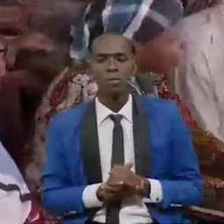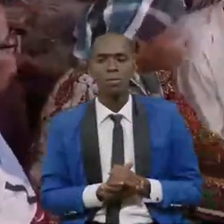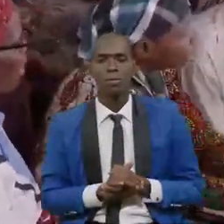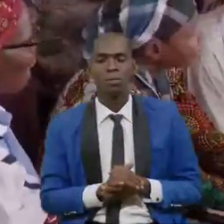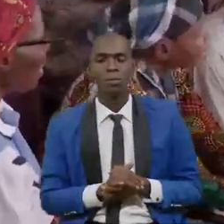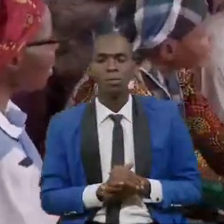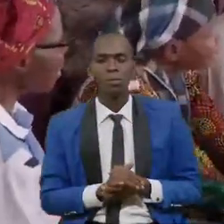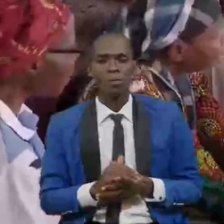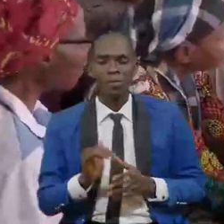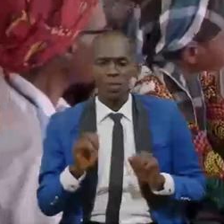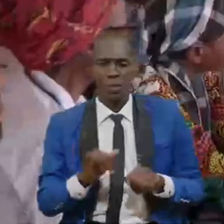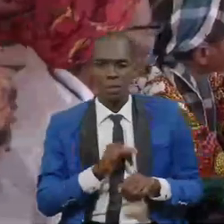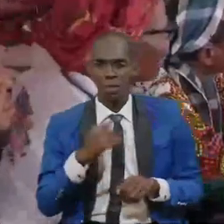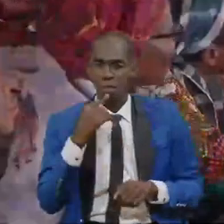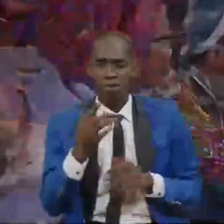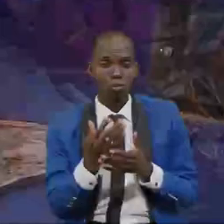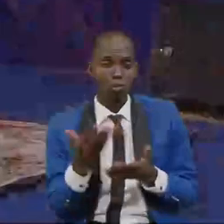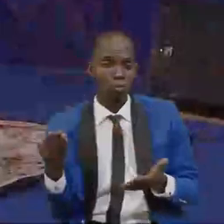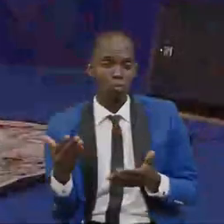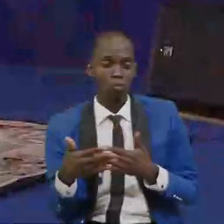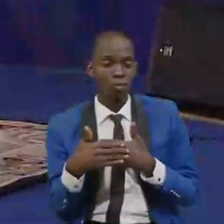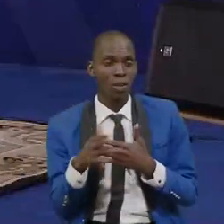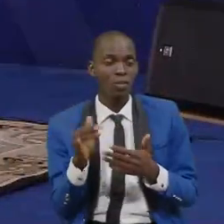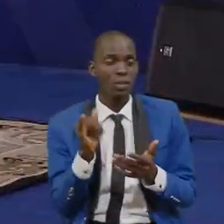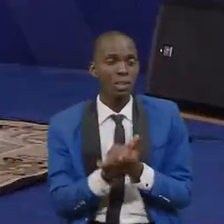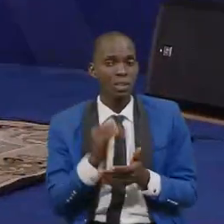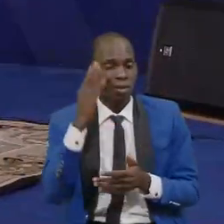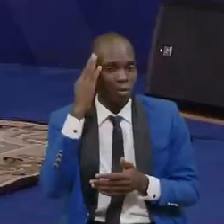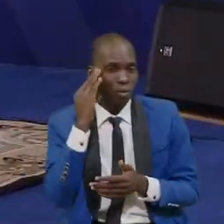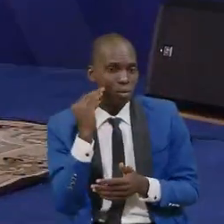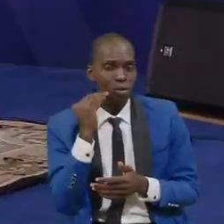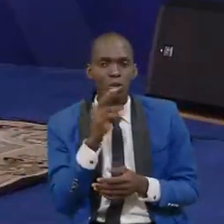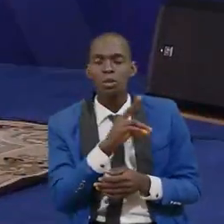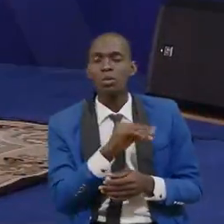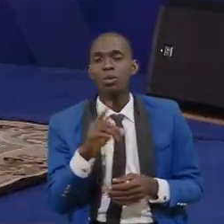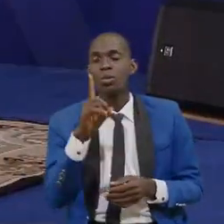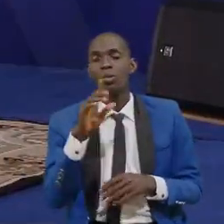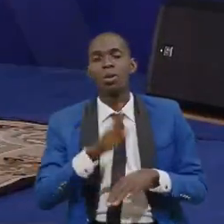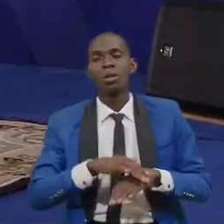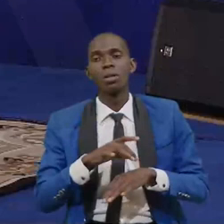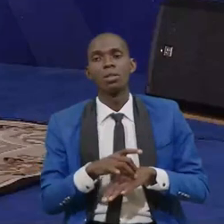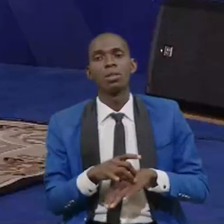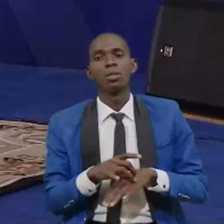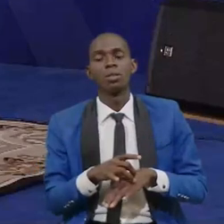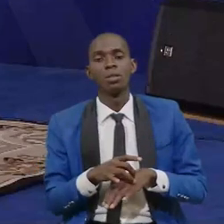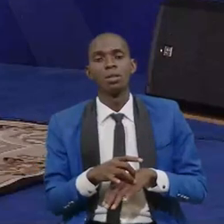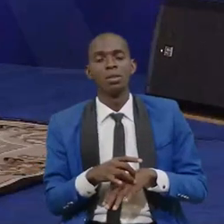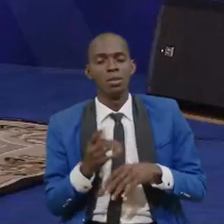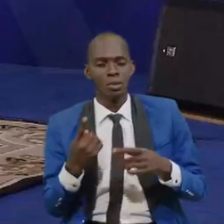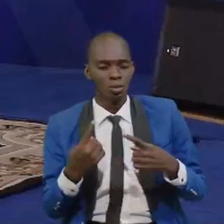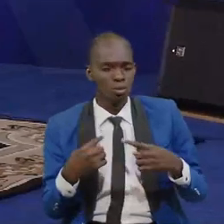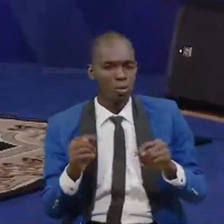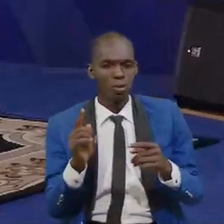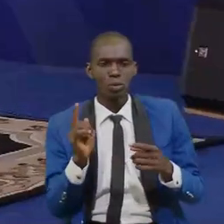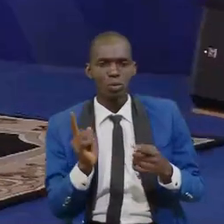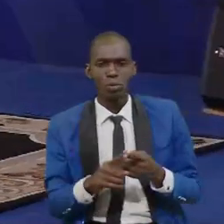Est-ce que je peux te dire quelque chose? Après cette expérience, personne sur terre n'a encore